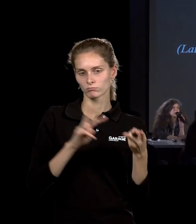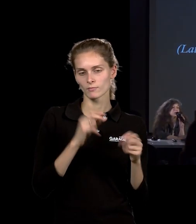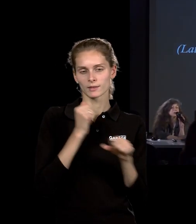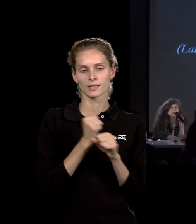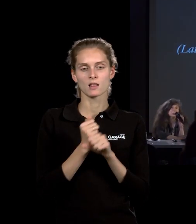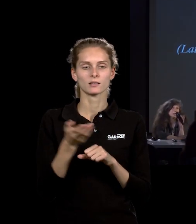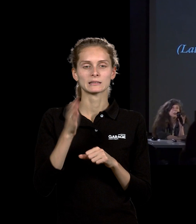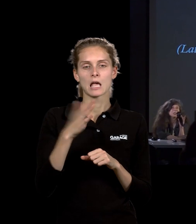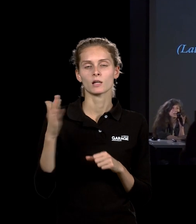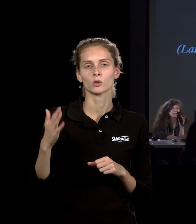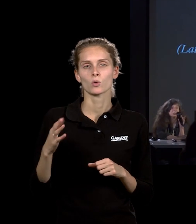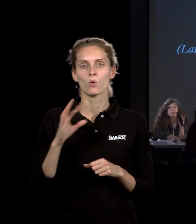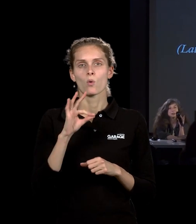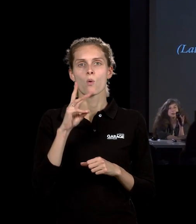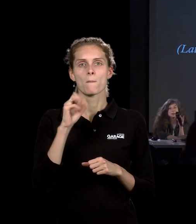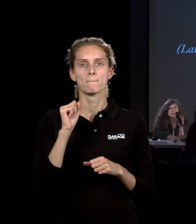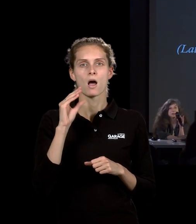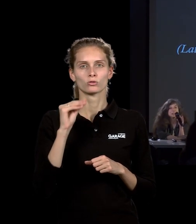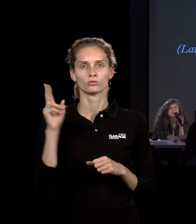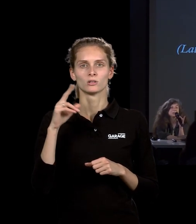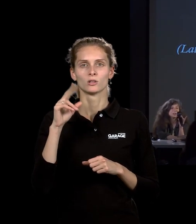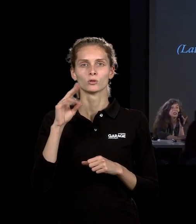серию омажей Дюшану.